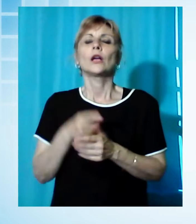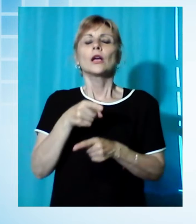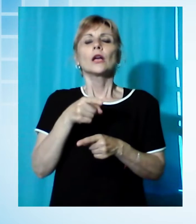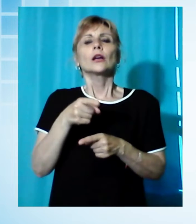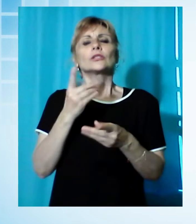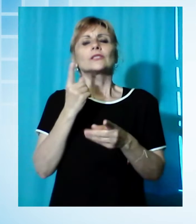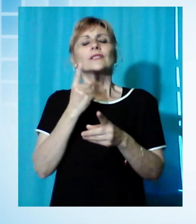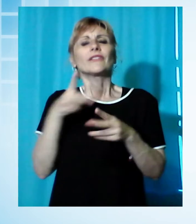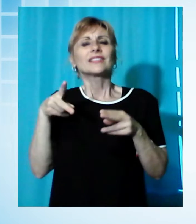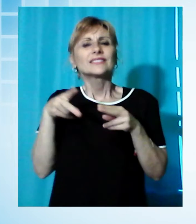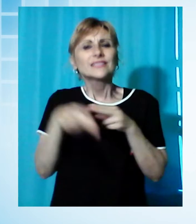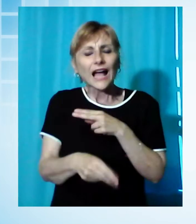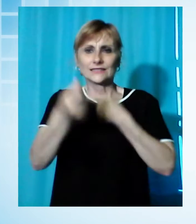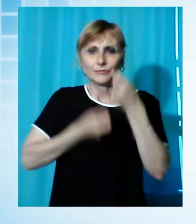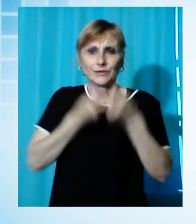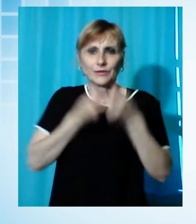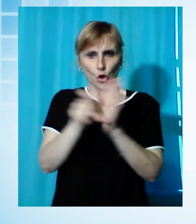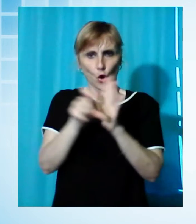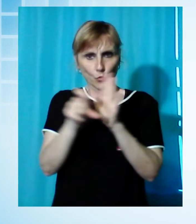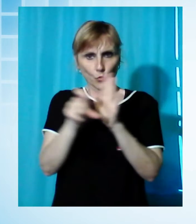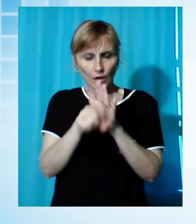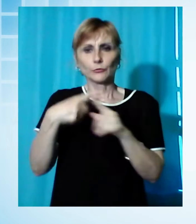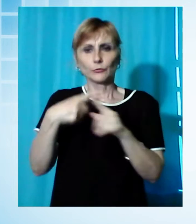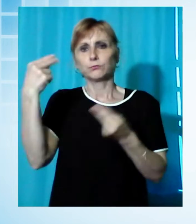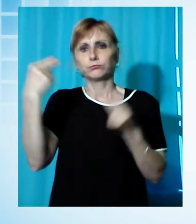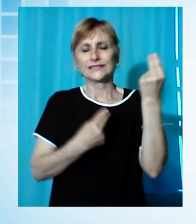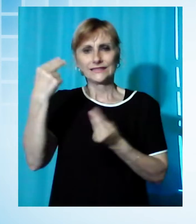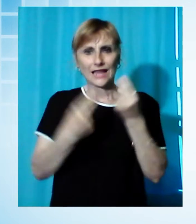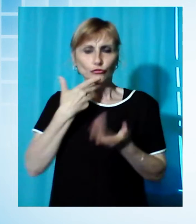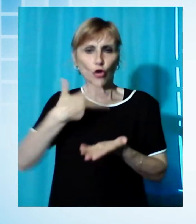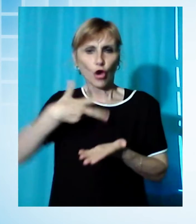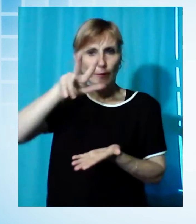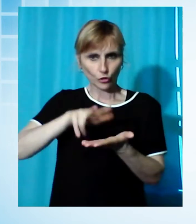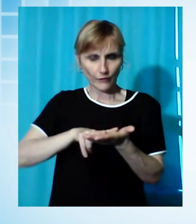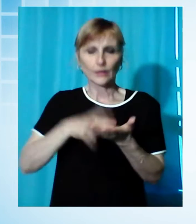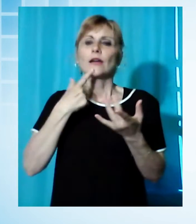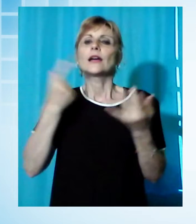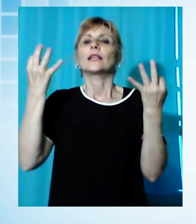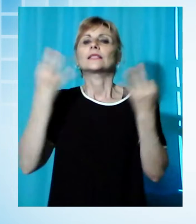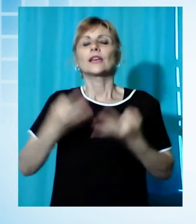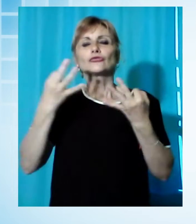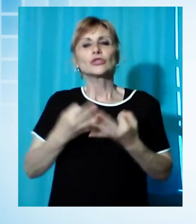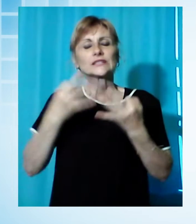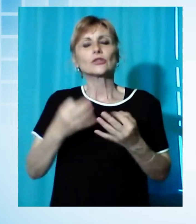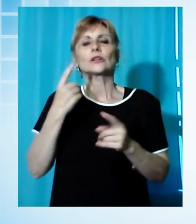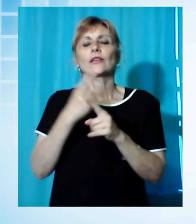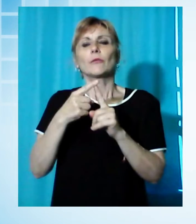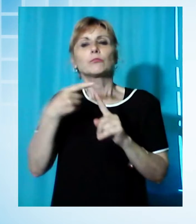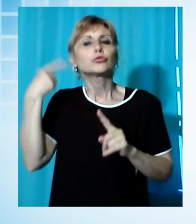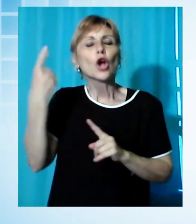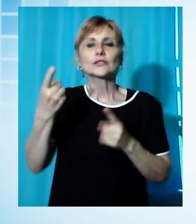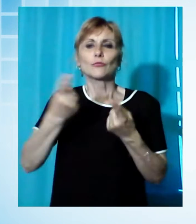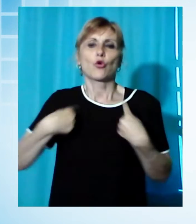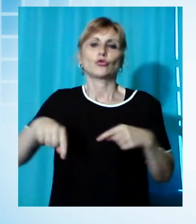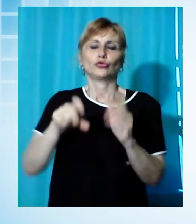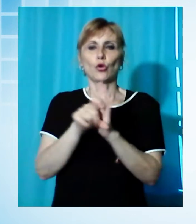alle spese comunali nel bilancio approvato. La decisione verrà ratificata nel prossimo Consiglio Comunale e comunque prima del